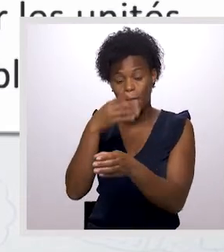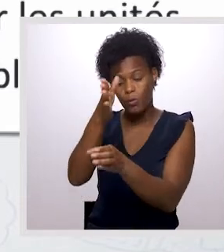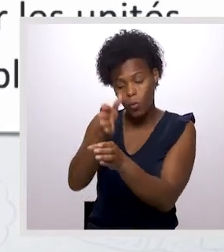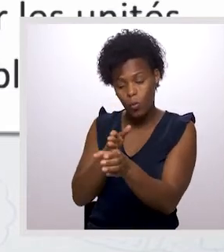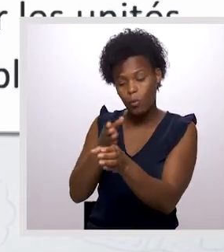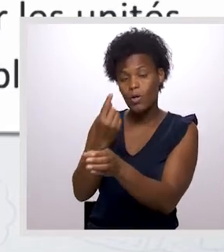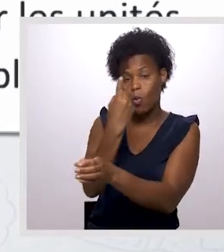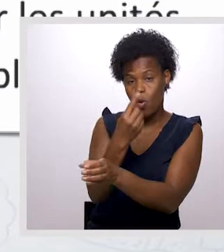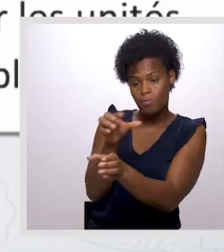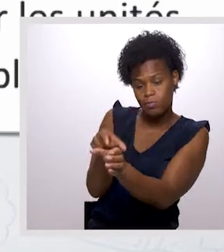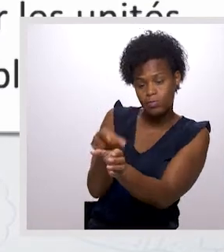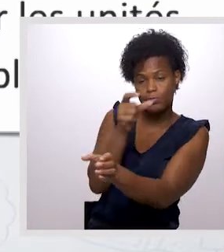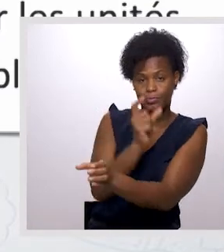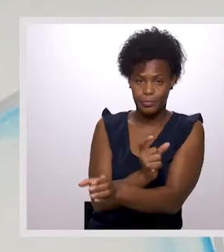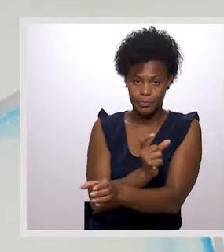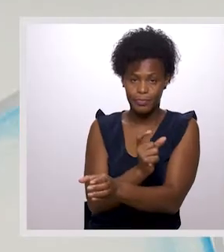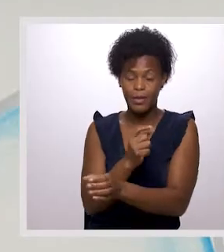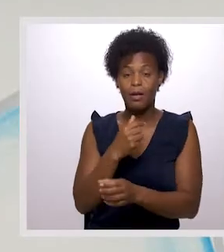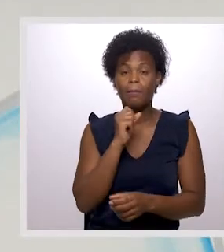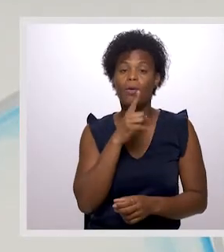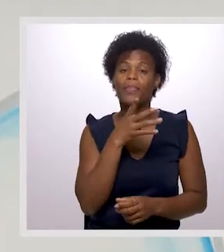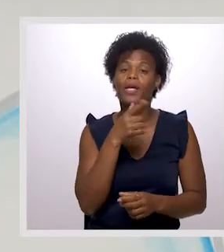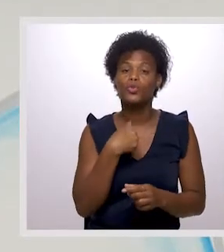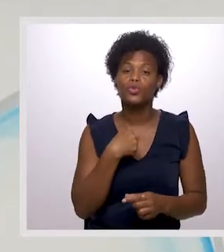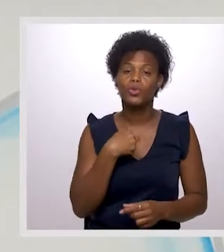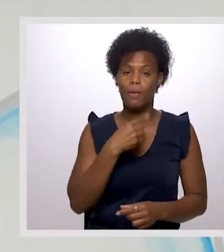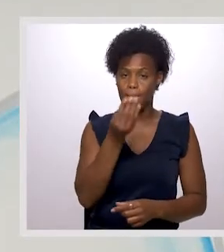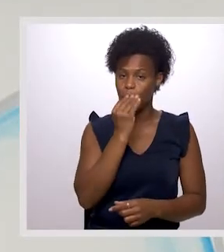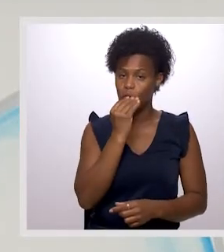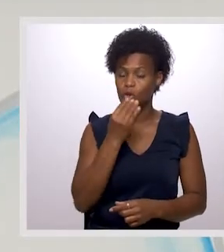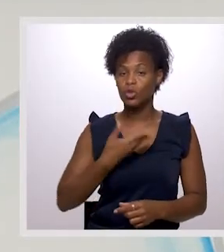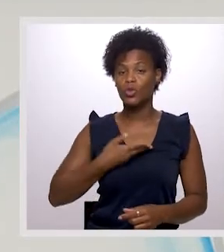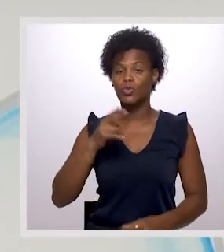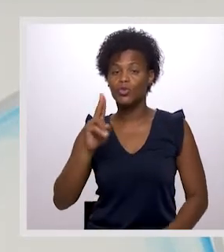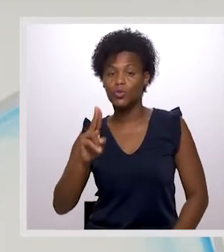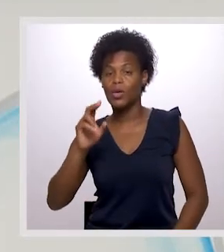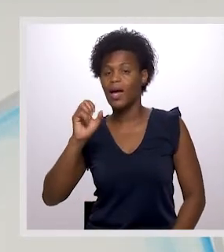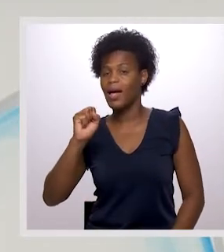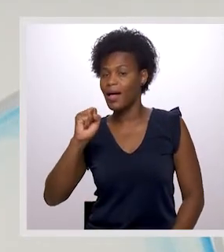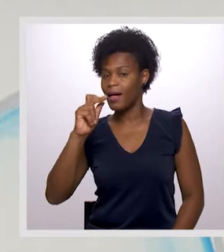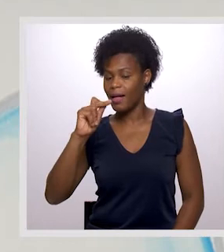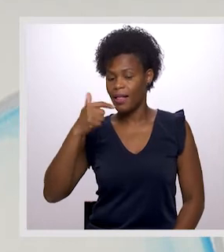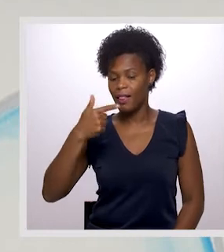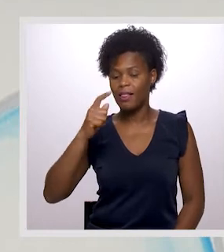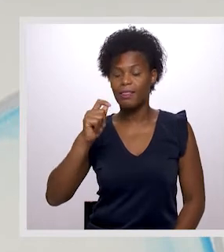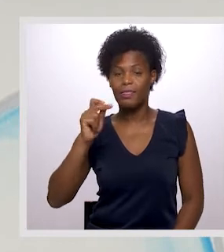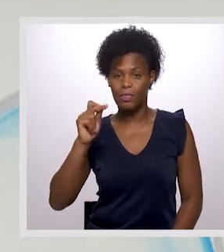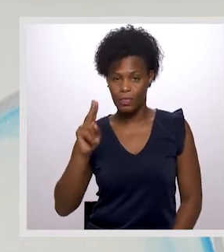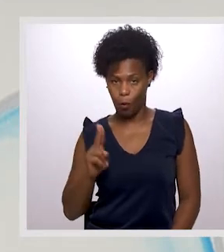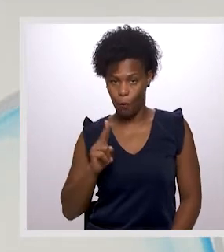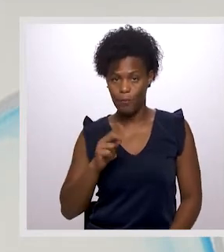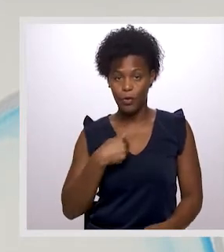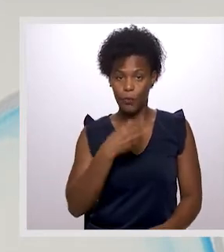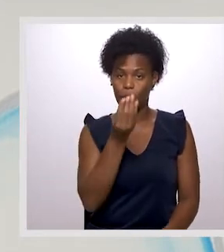dis, je mange du gâteau. D'accord? Vous comprenez? Vamos